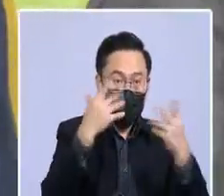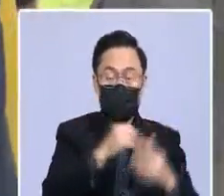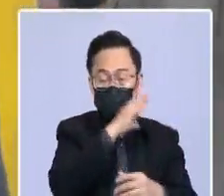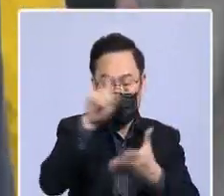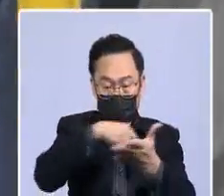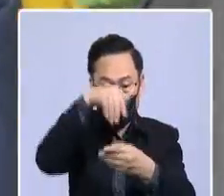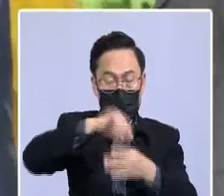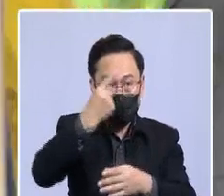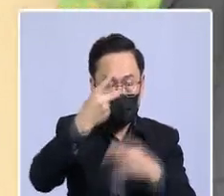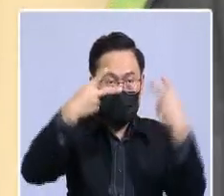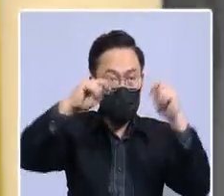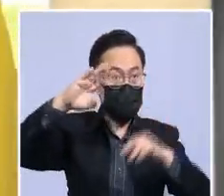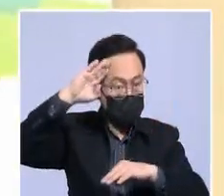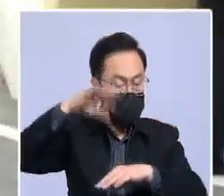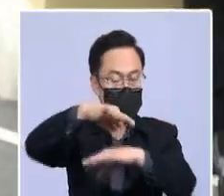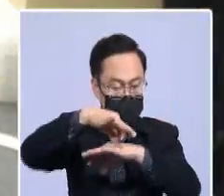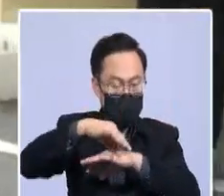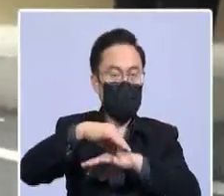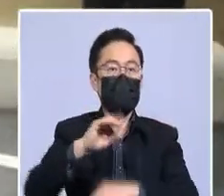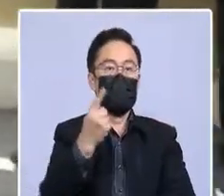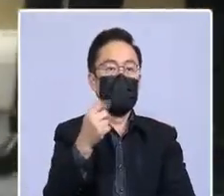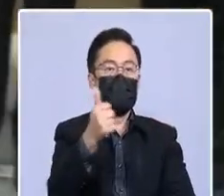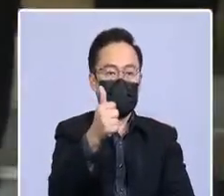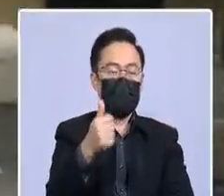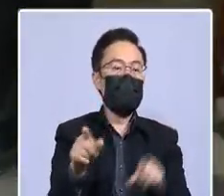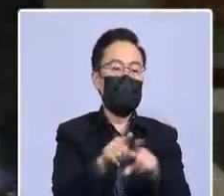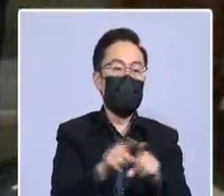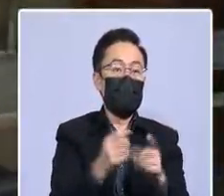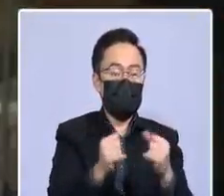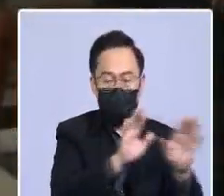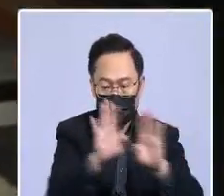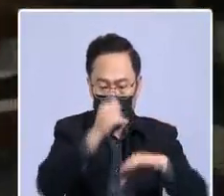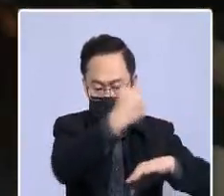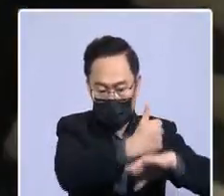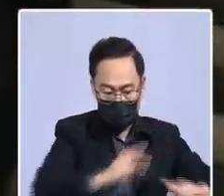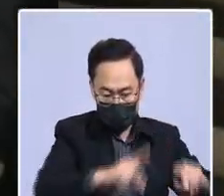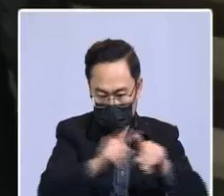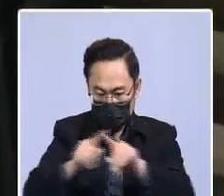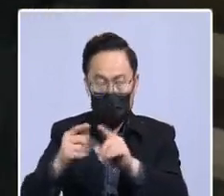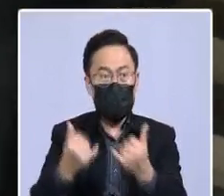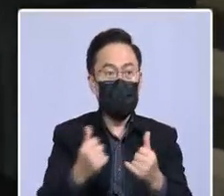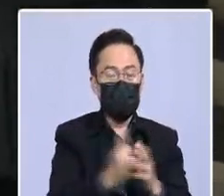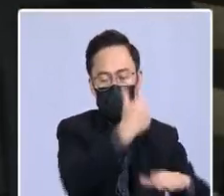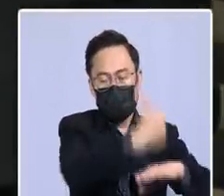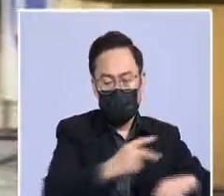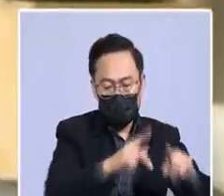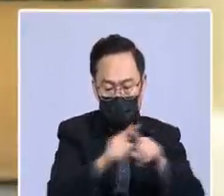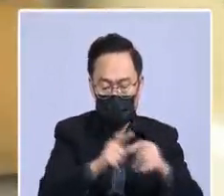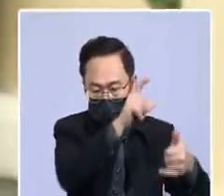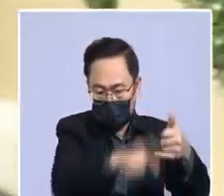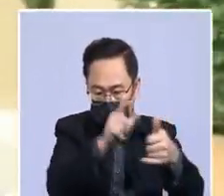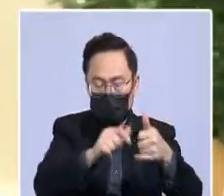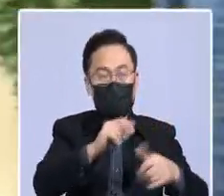มีแต่ว่าดวงดีมากกว่าดวงเข้าเคราะห์ ค่ะ ณเวลานี้ดวงก็ดีมากกว่าดวงเข้าเคราะห์ฉะนั้นรัฐบาลผ่านปัญหาไปได ้